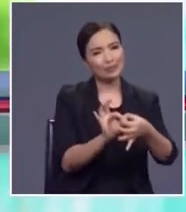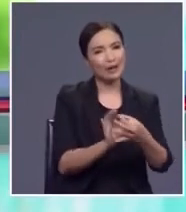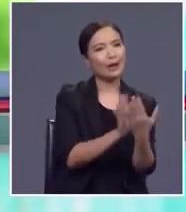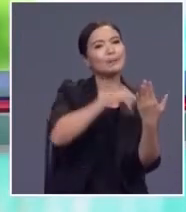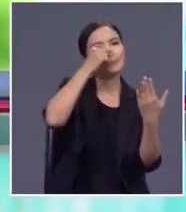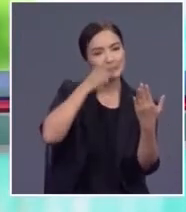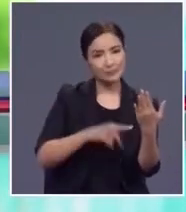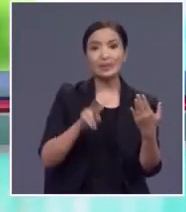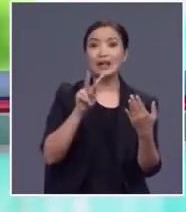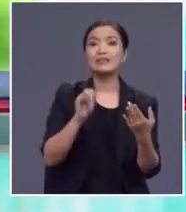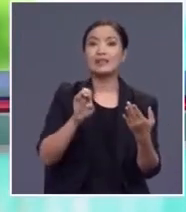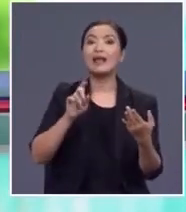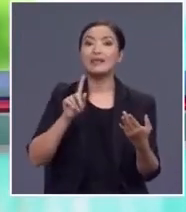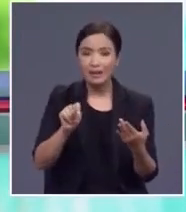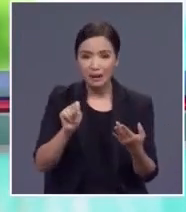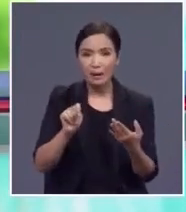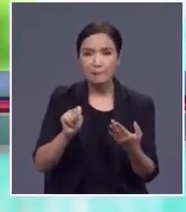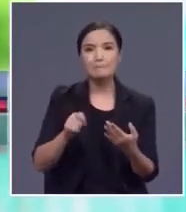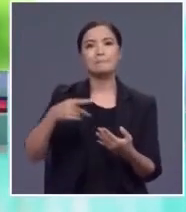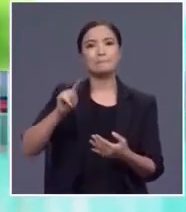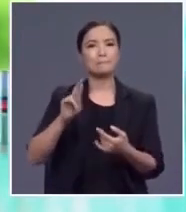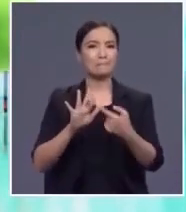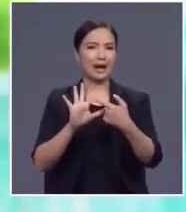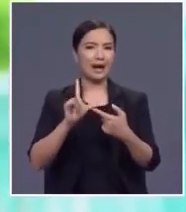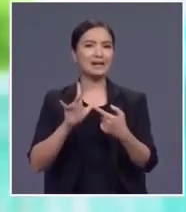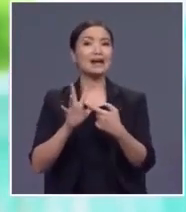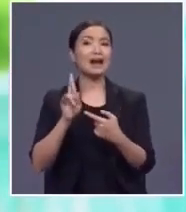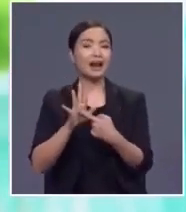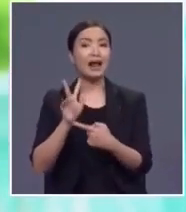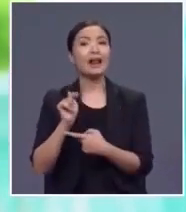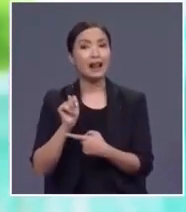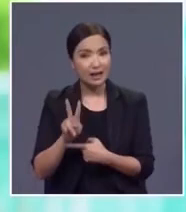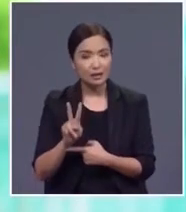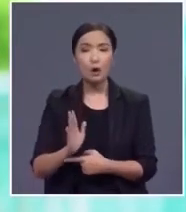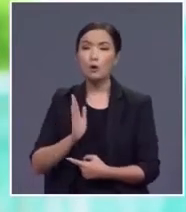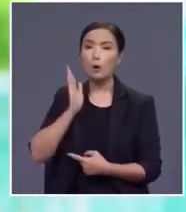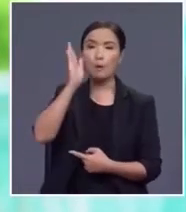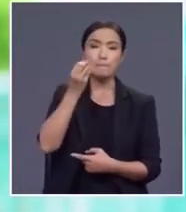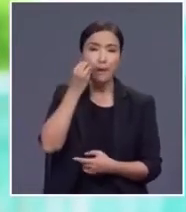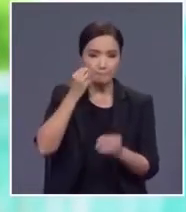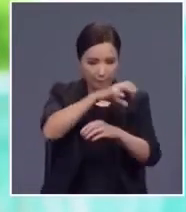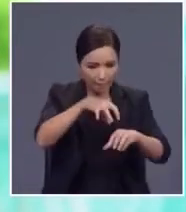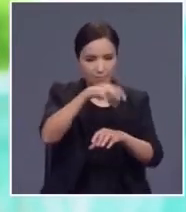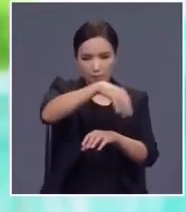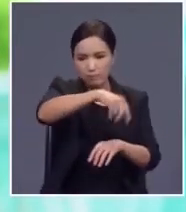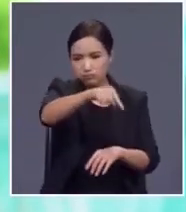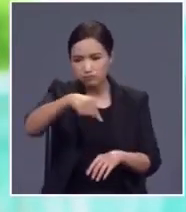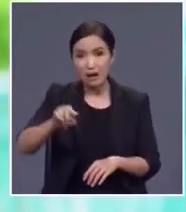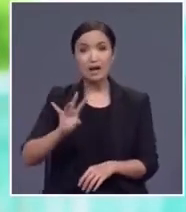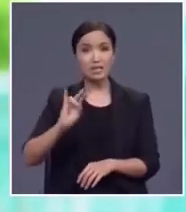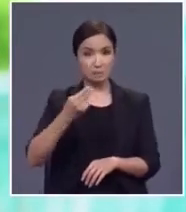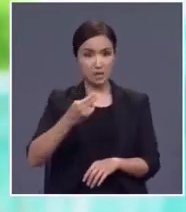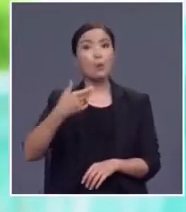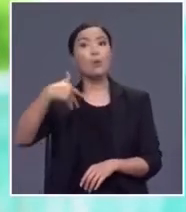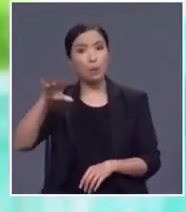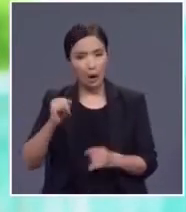ำคัญของพระท่านนายกรัฐมนตรีโครงการหนึ่งที่ต่อไปนี้70,000กว่าหมู่บ้าน จะมีโครงข่ายพื้นฐานที่เป็นไฟเบอร์ออปติกใช้ทุกหมู่บ้